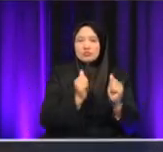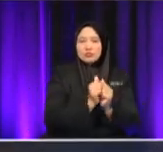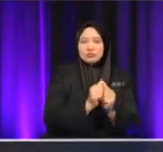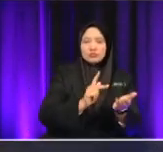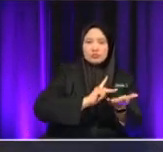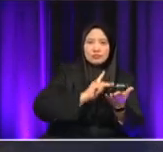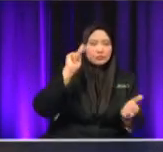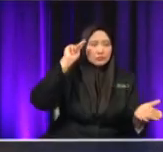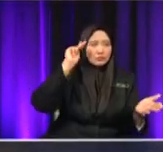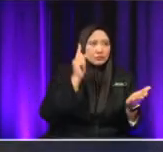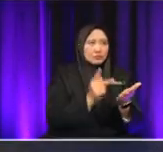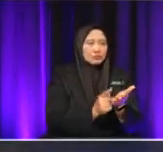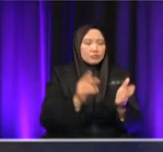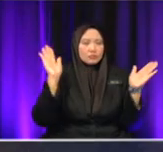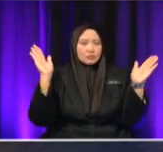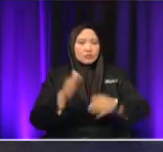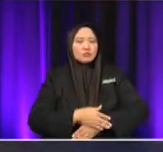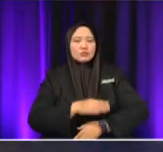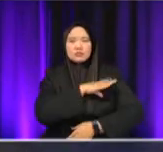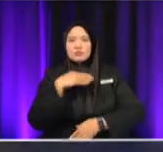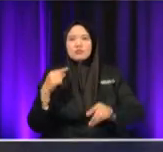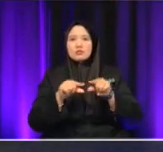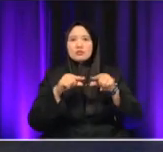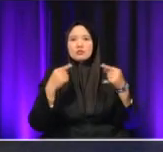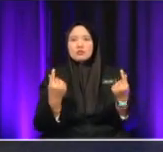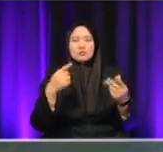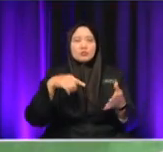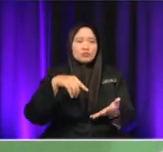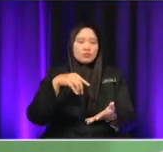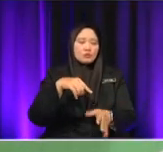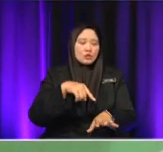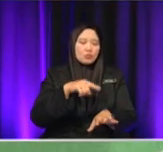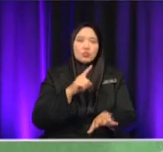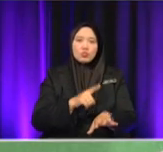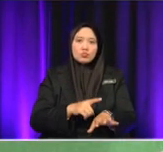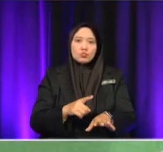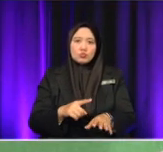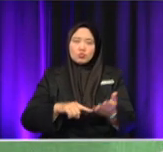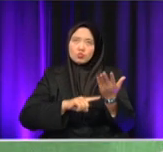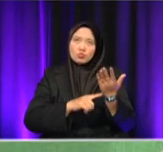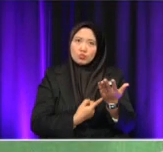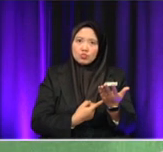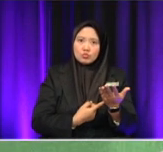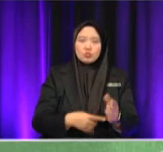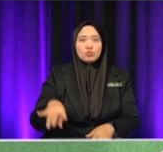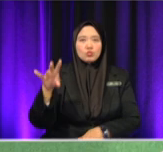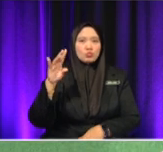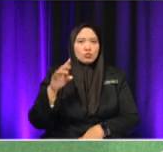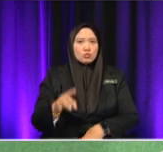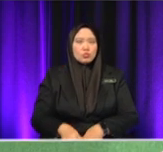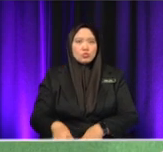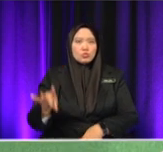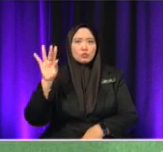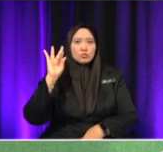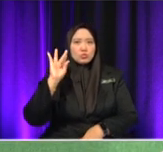dan sebagainya seterusnya yang kedua menyemai kisah fisika berkasih sayang dalam